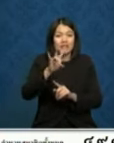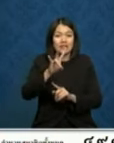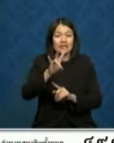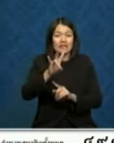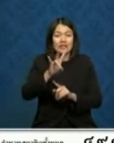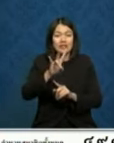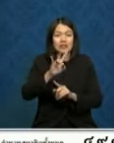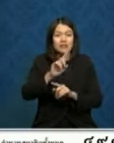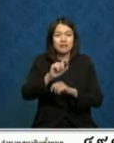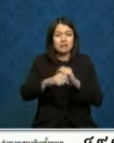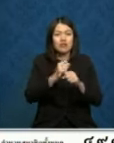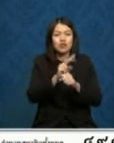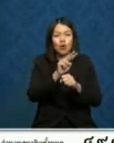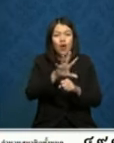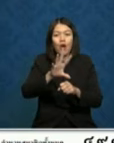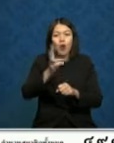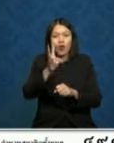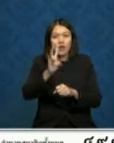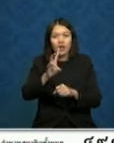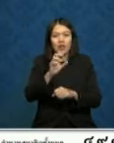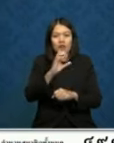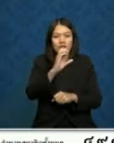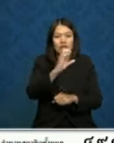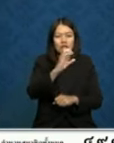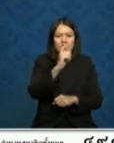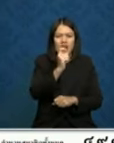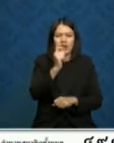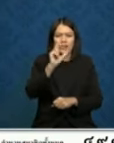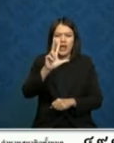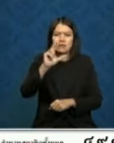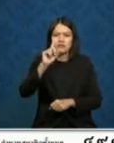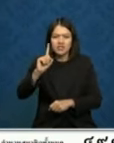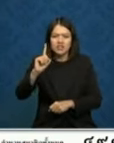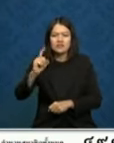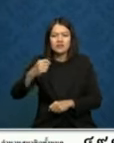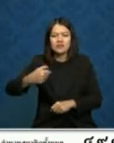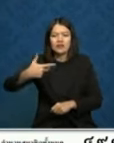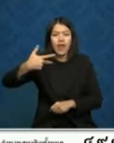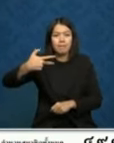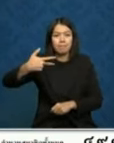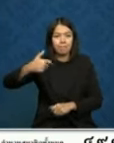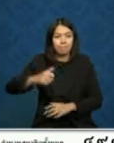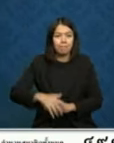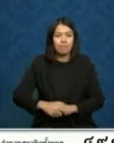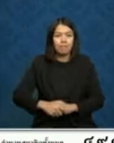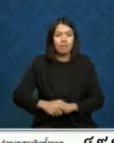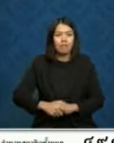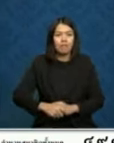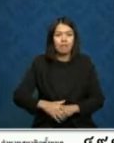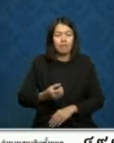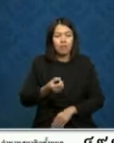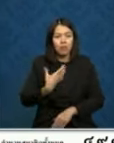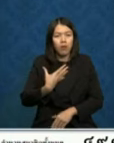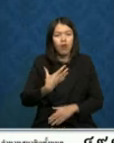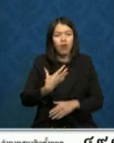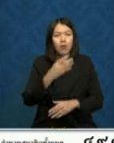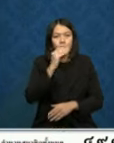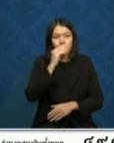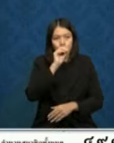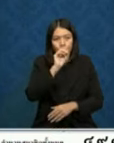2567ผมบอกห้องประชุมด้วย CA311 ชั้น3 มีคำพูดออกมาแบบนี้ในบันทึก